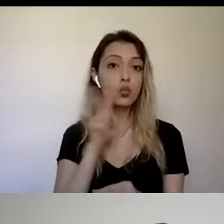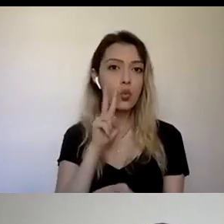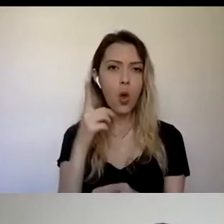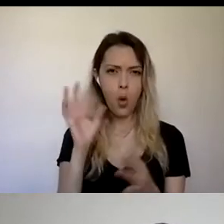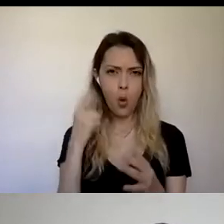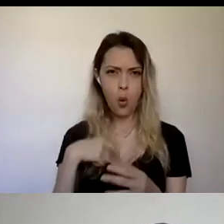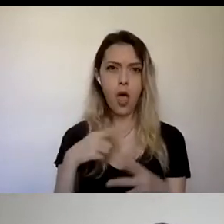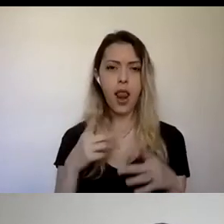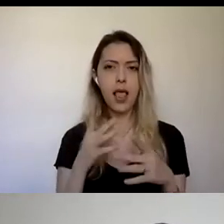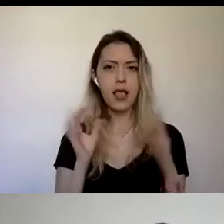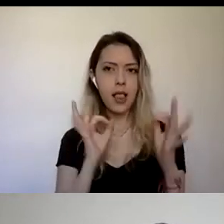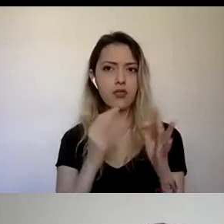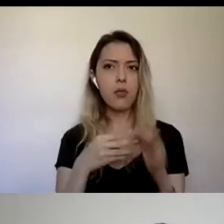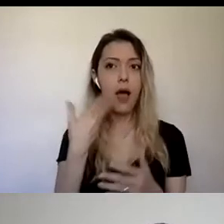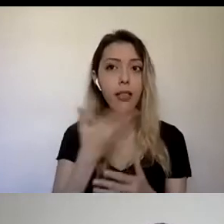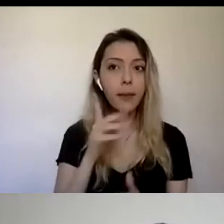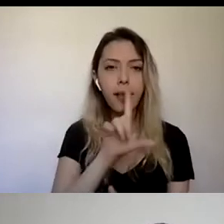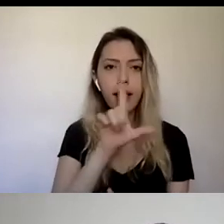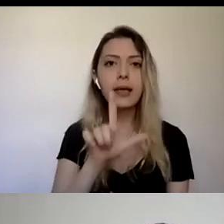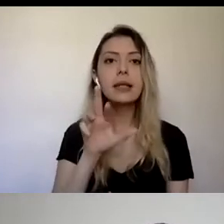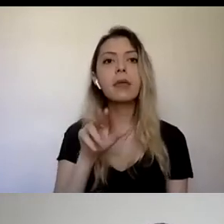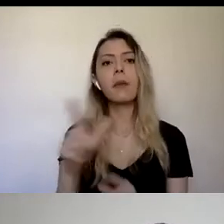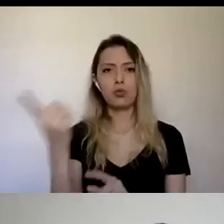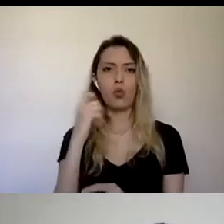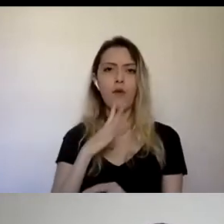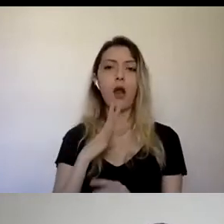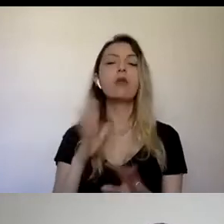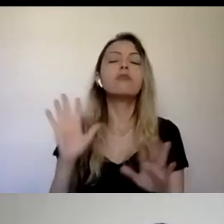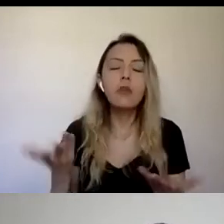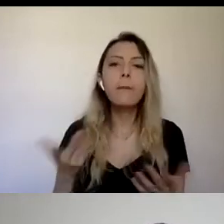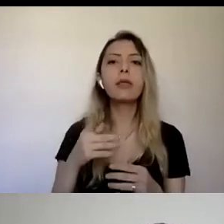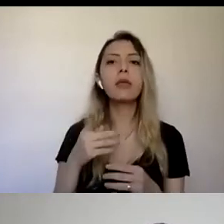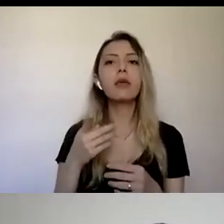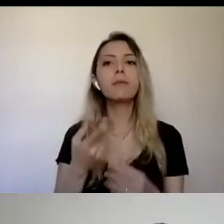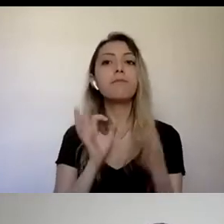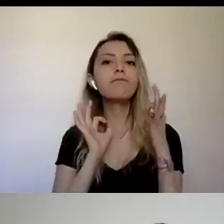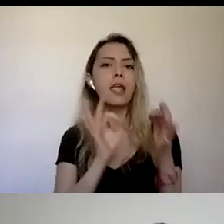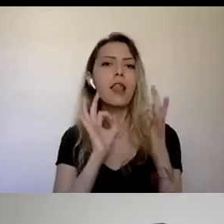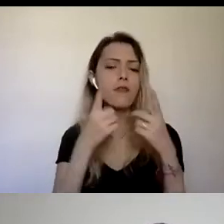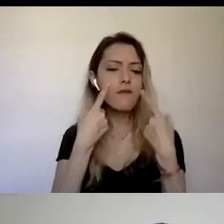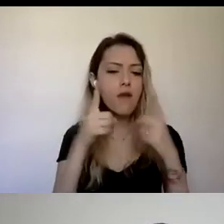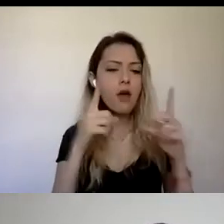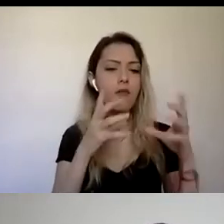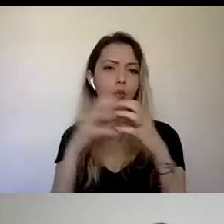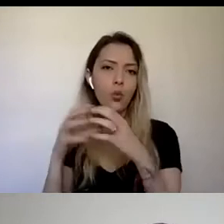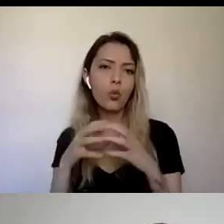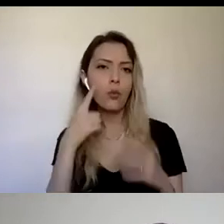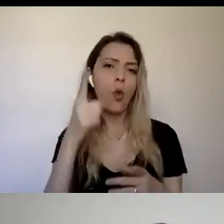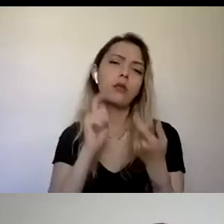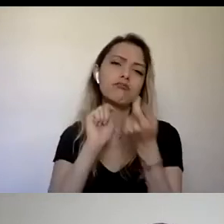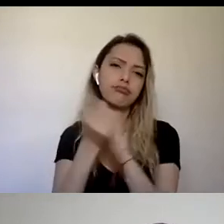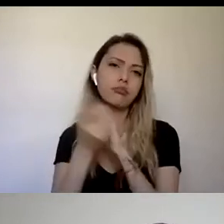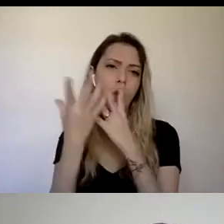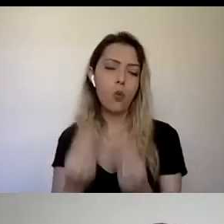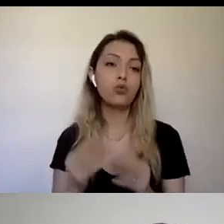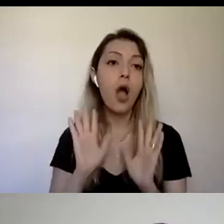Tabii ki hani verilecek olan ya da iletilmek istenen gruba göre değişecektir. Ama muhakkak bir iletişim